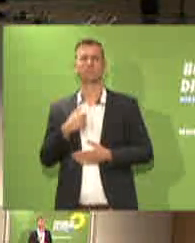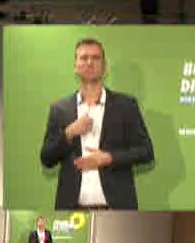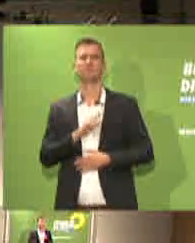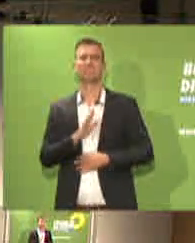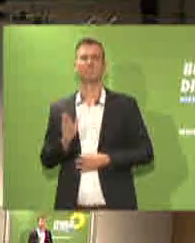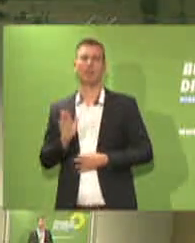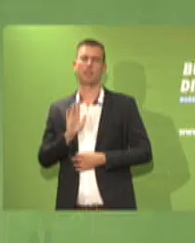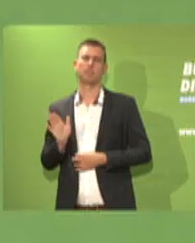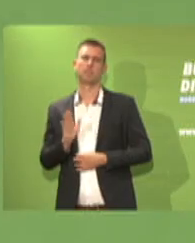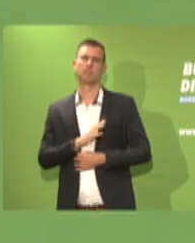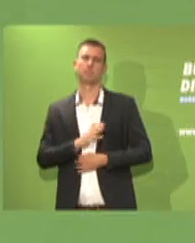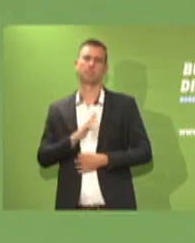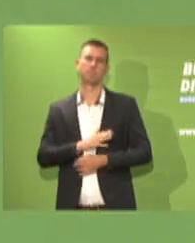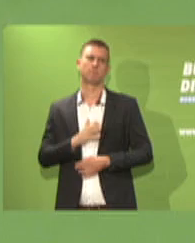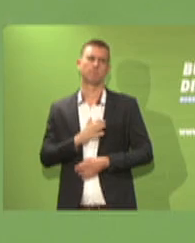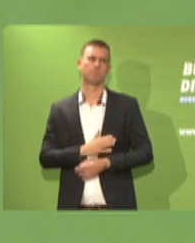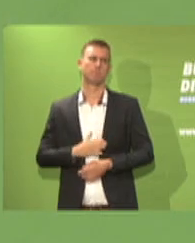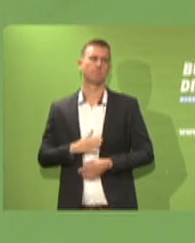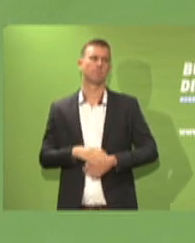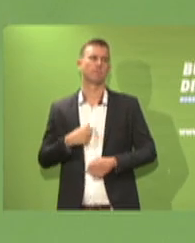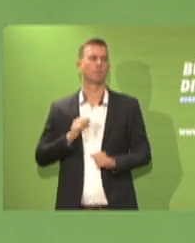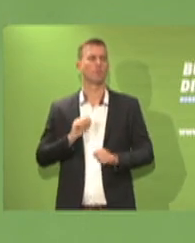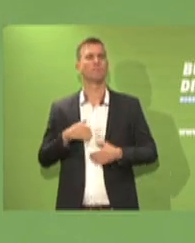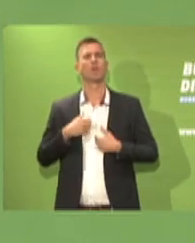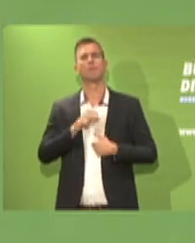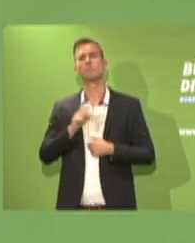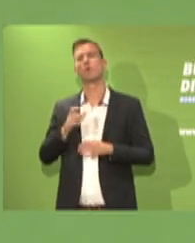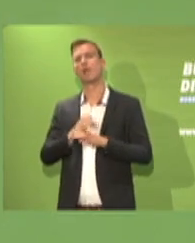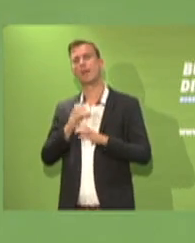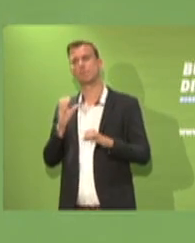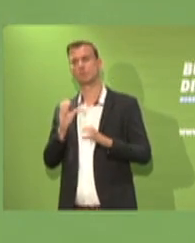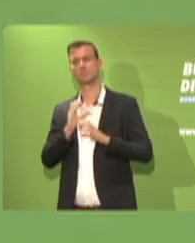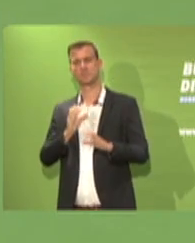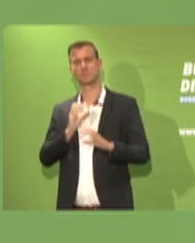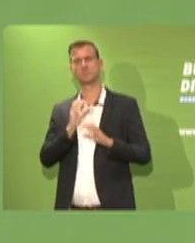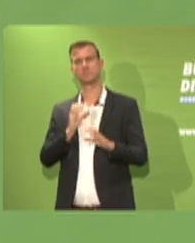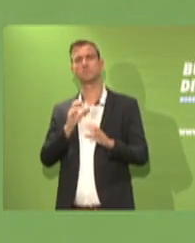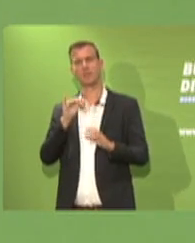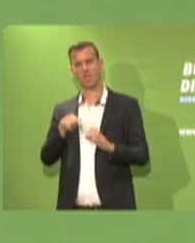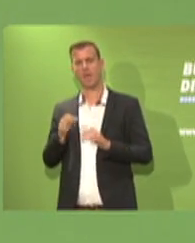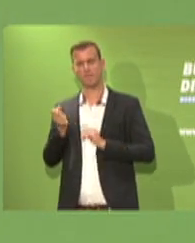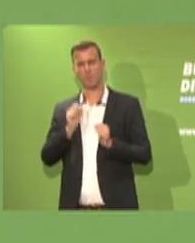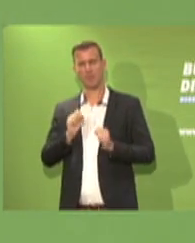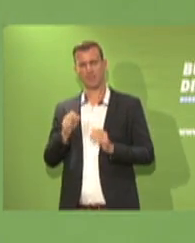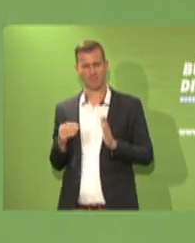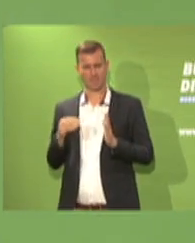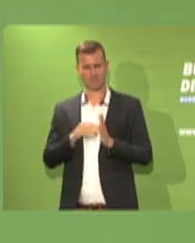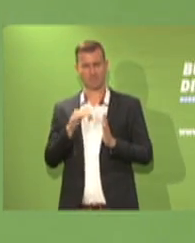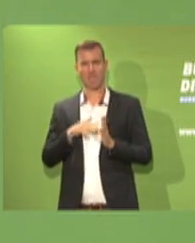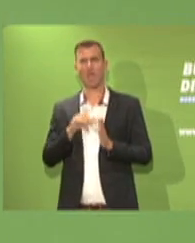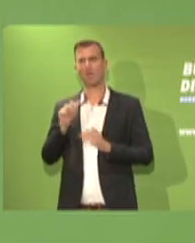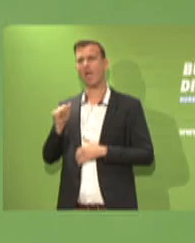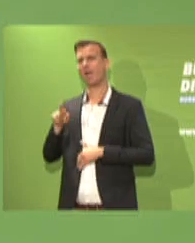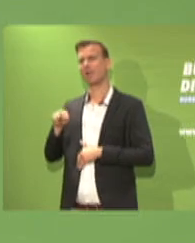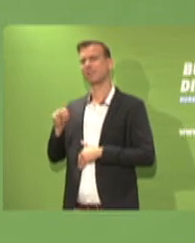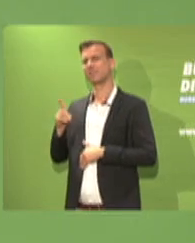gut. Ich freue mich daher sehr, dass die Bürgerbusse in dem Antrag als Teil der Basismobilität erwähnt sind. Und ich danke auch Arndt, dass er